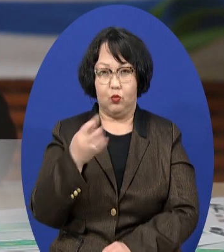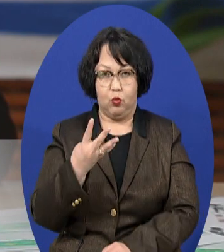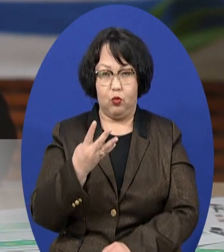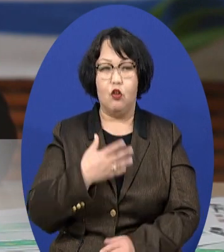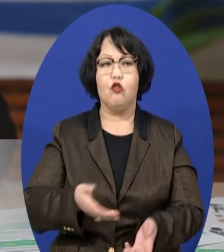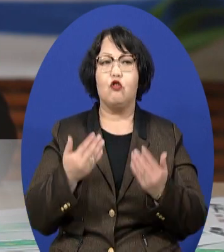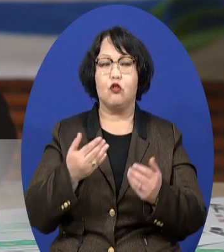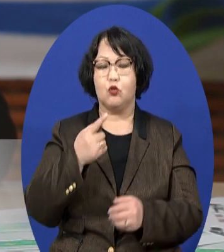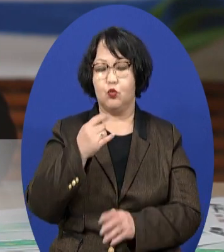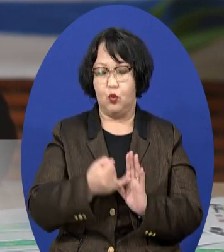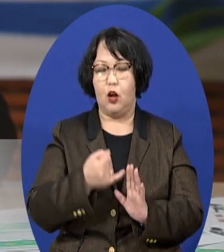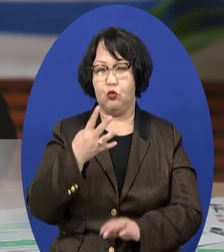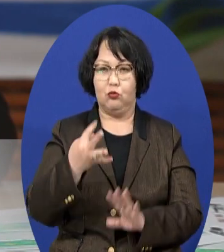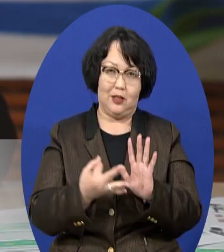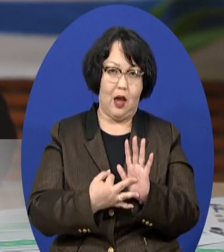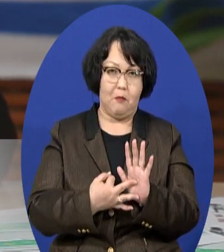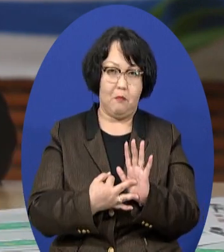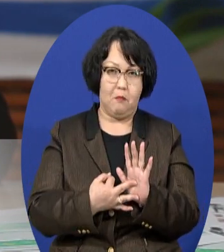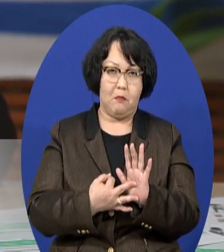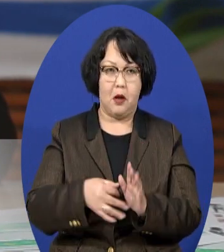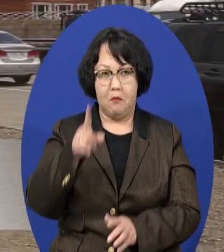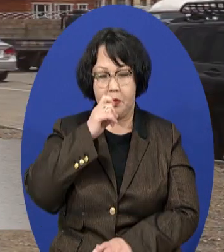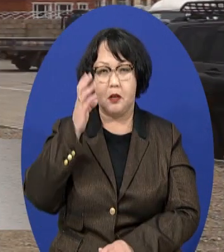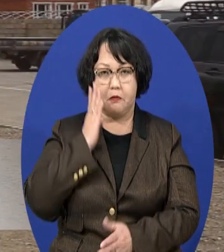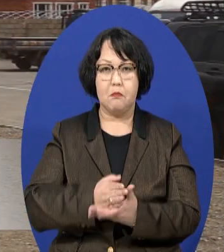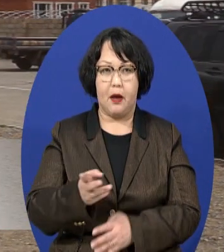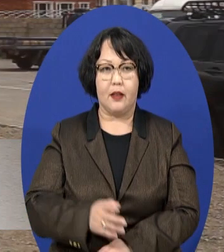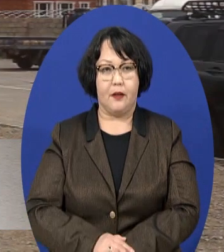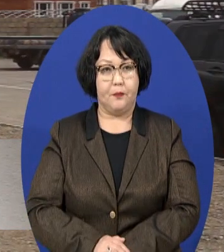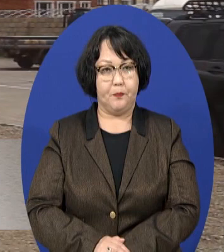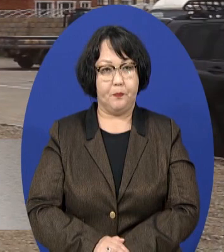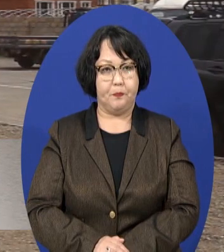хөнгөн 648 хүн одоо тус тус эмчлэгдэж байгаа.